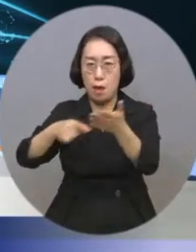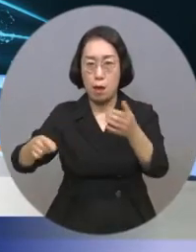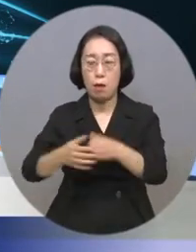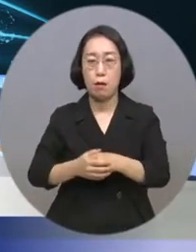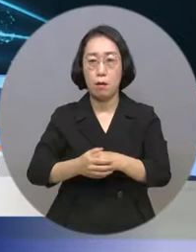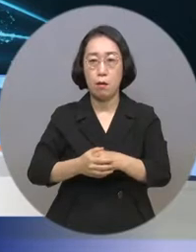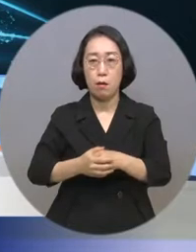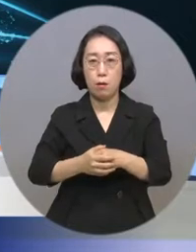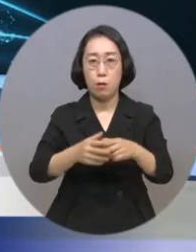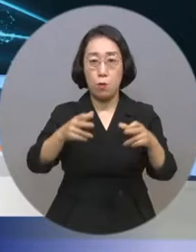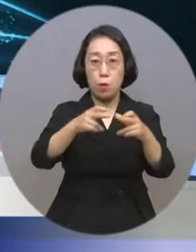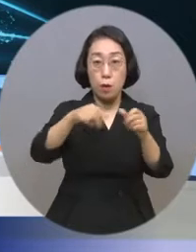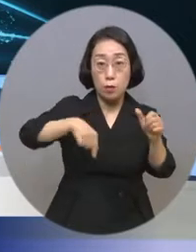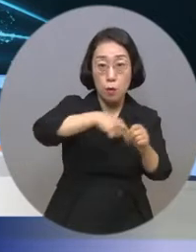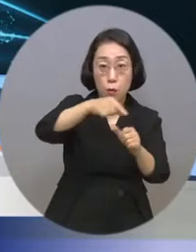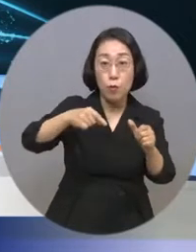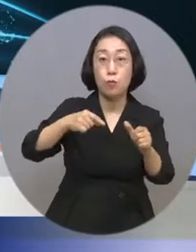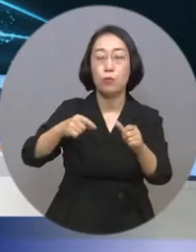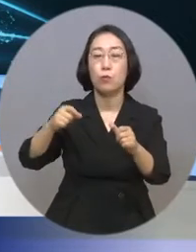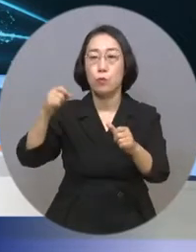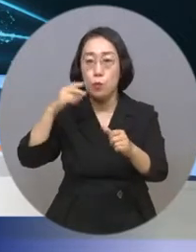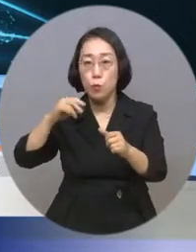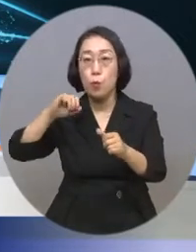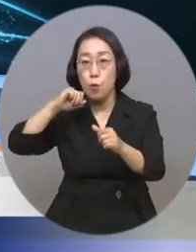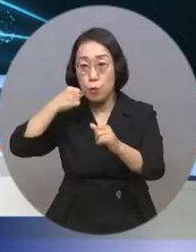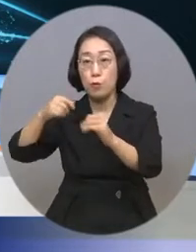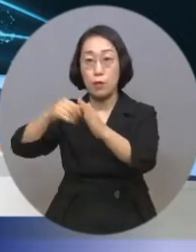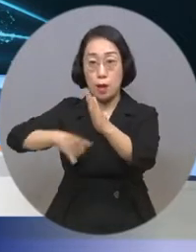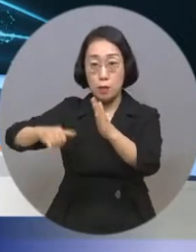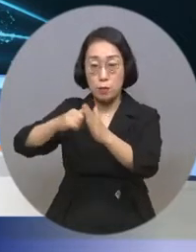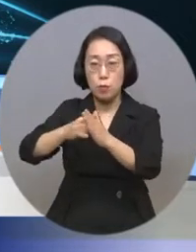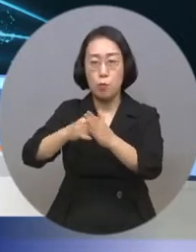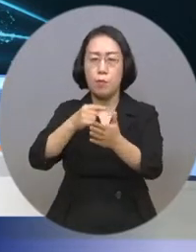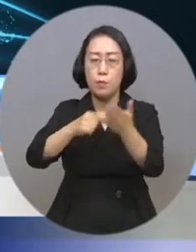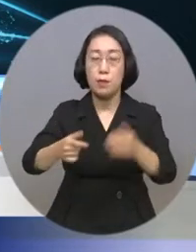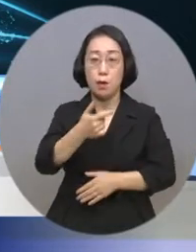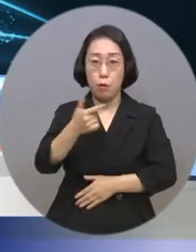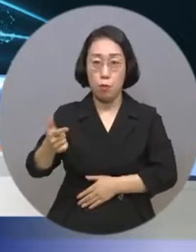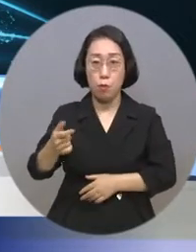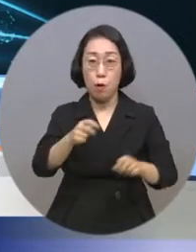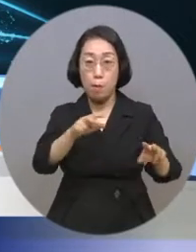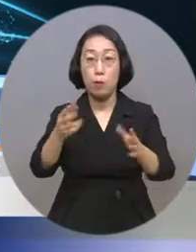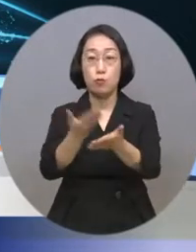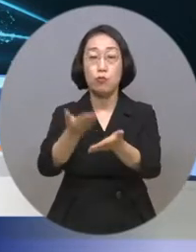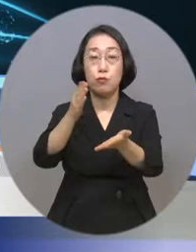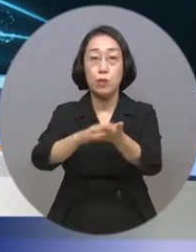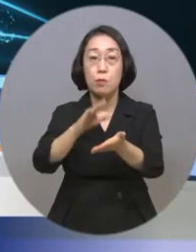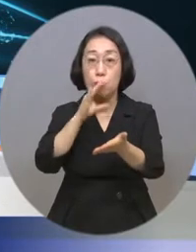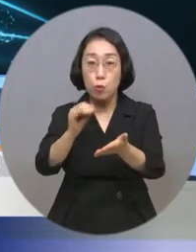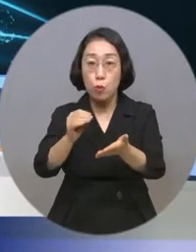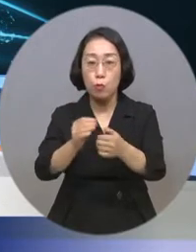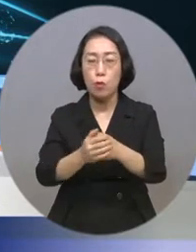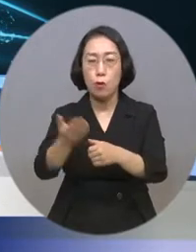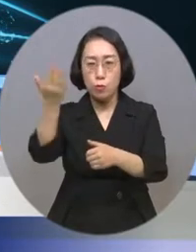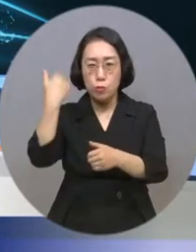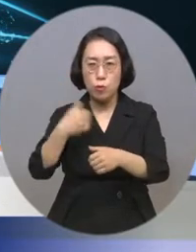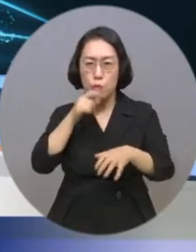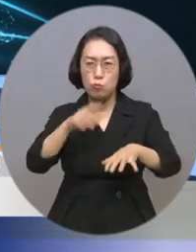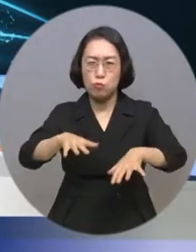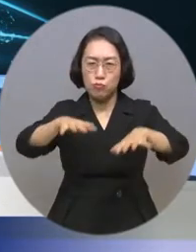저소득층과 장애인 등 취약계층의 피해가 컸는데요. 당장의 복구도 문제지만 이전에도 침수 피해를 입은 적이